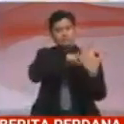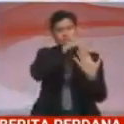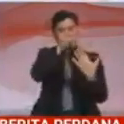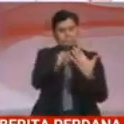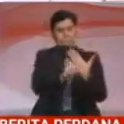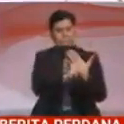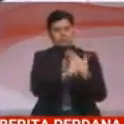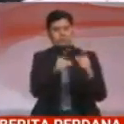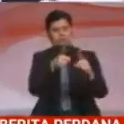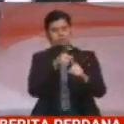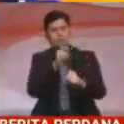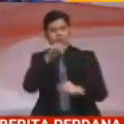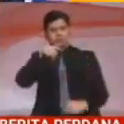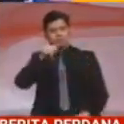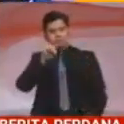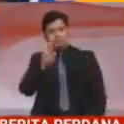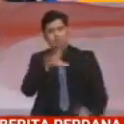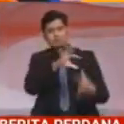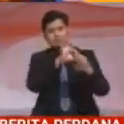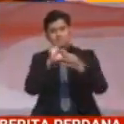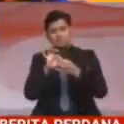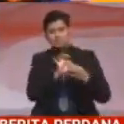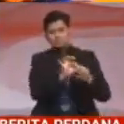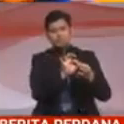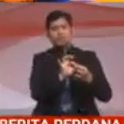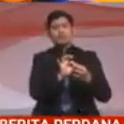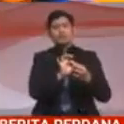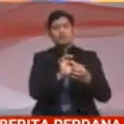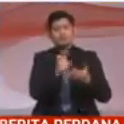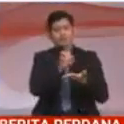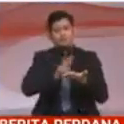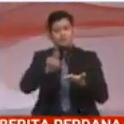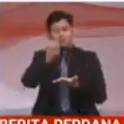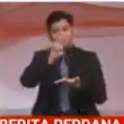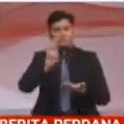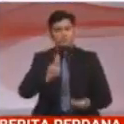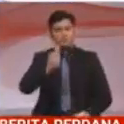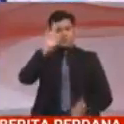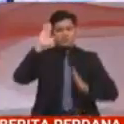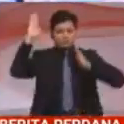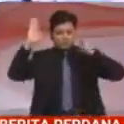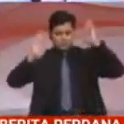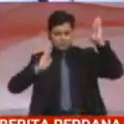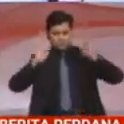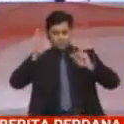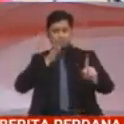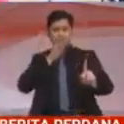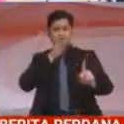dengan kerjasama Universiti Utara Malaysia memberi tumpuan terhadap kemahiran praktikal.